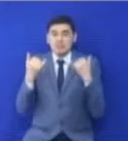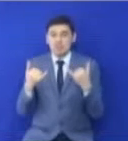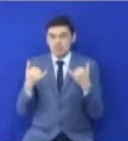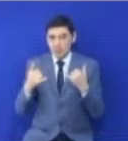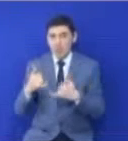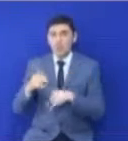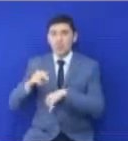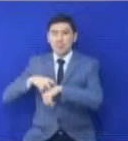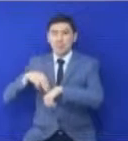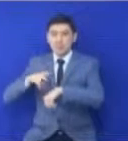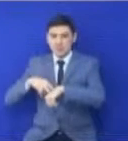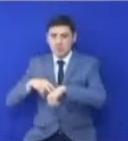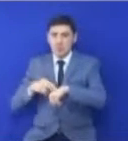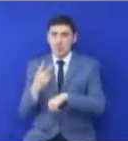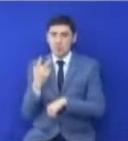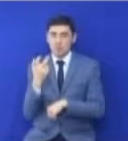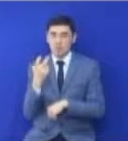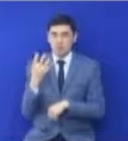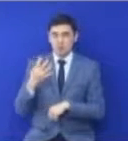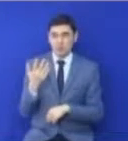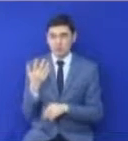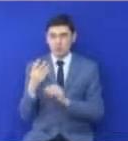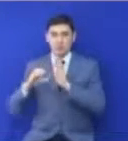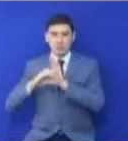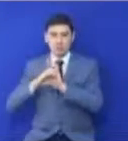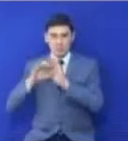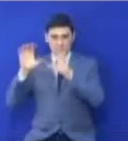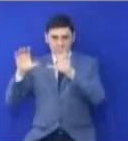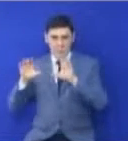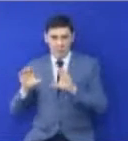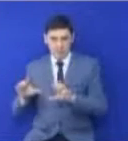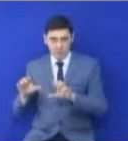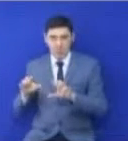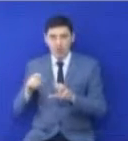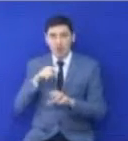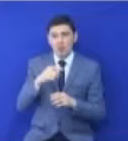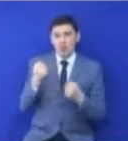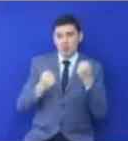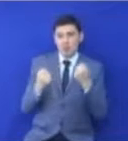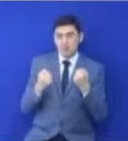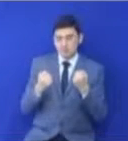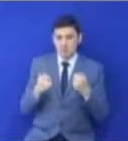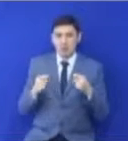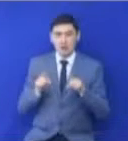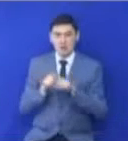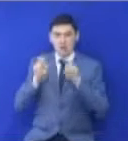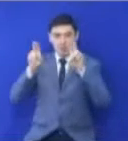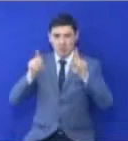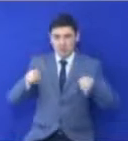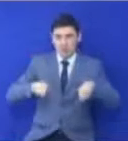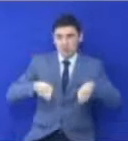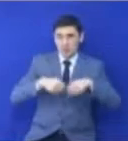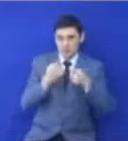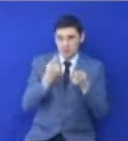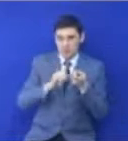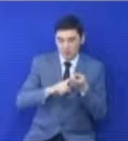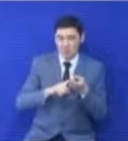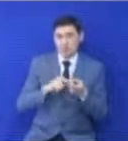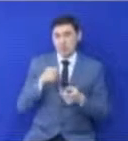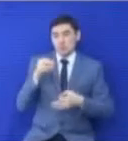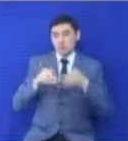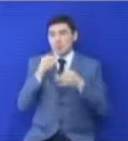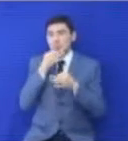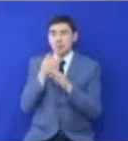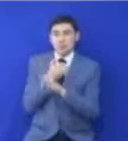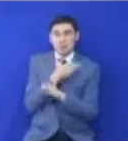Қылмыстық кодексінің 345 бабының 3 тармағы, яғни көлік құралын қолдану кезінде жол көлік ережесін бұзу бабы бойынша сотқа